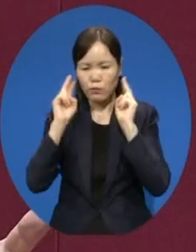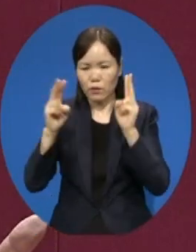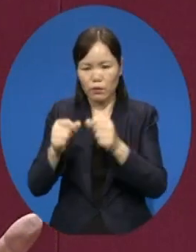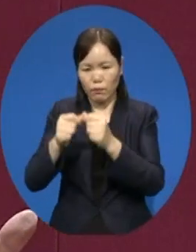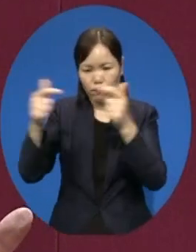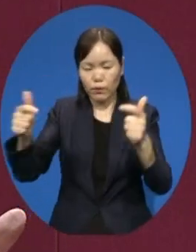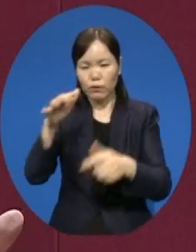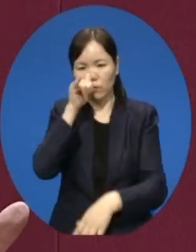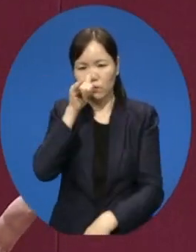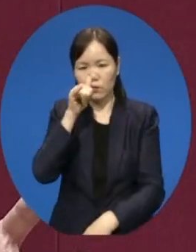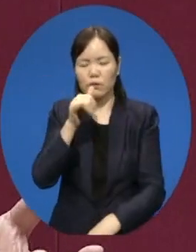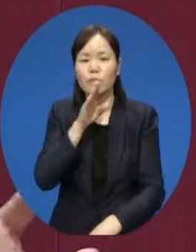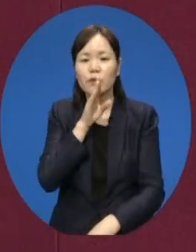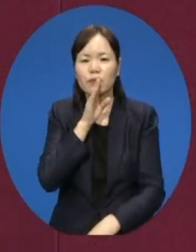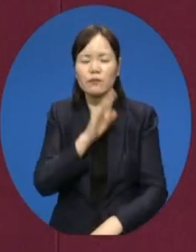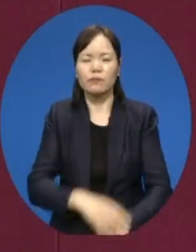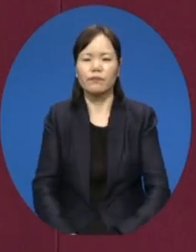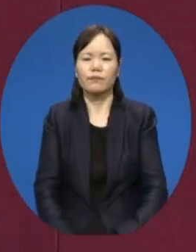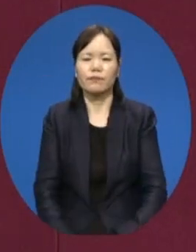아닙니까?